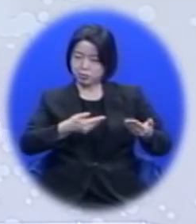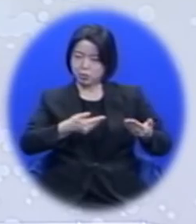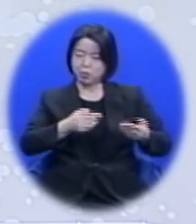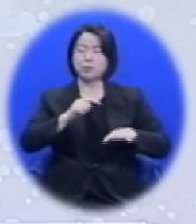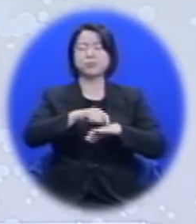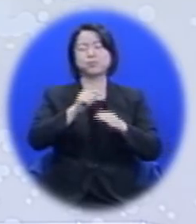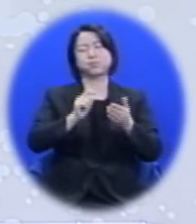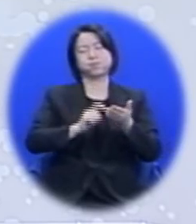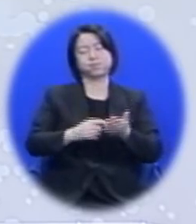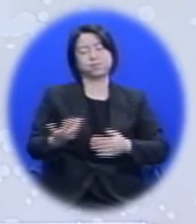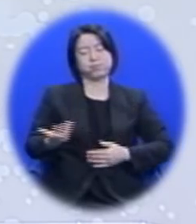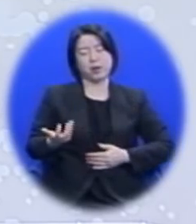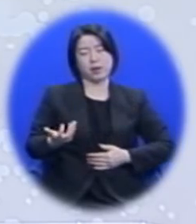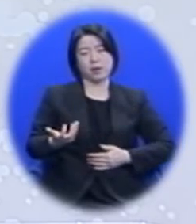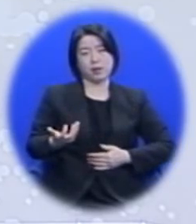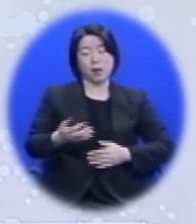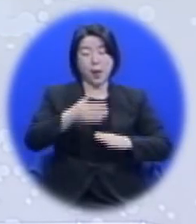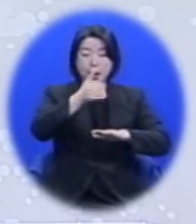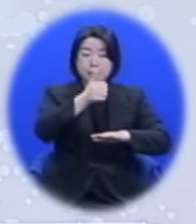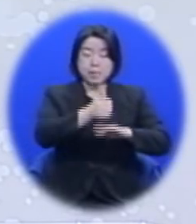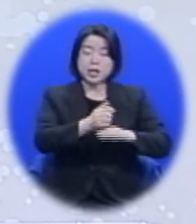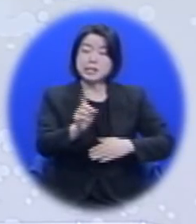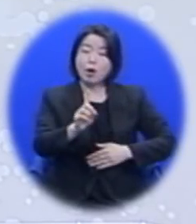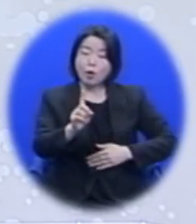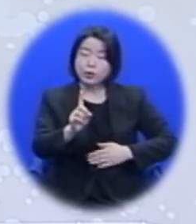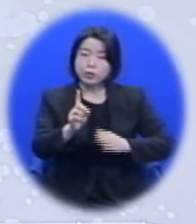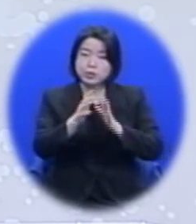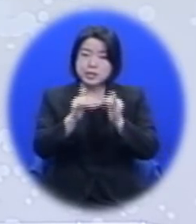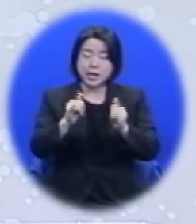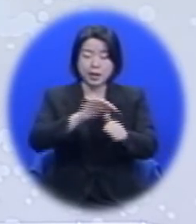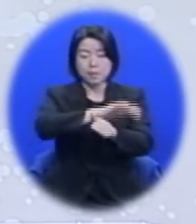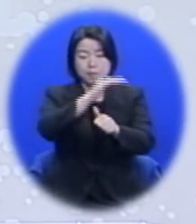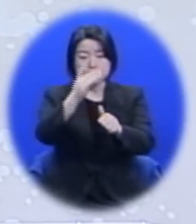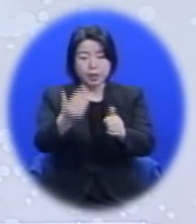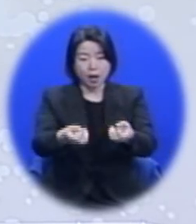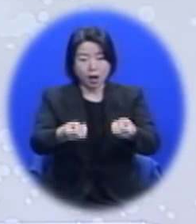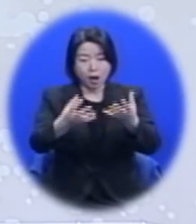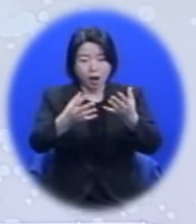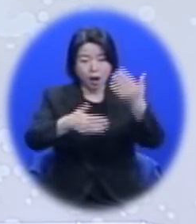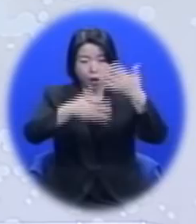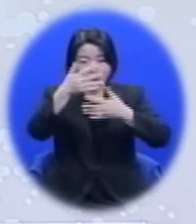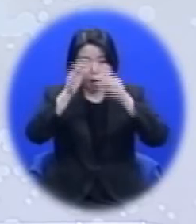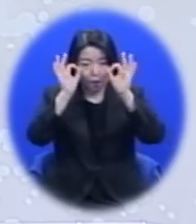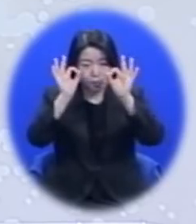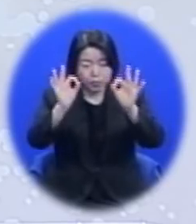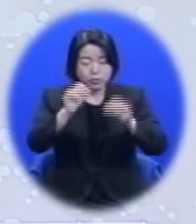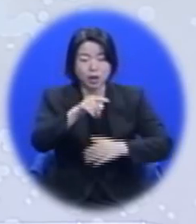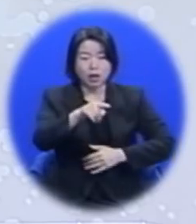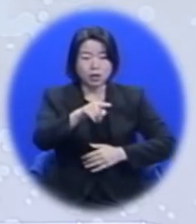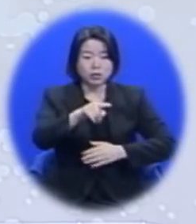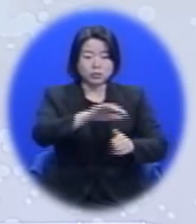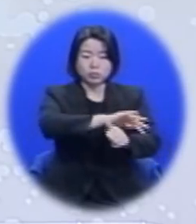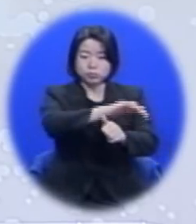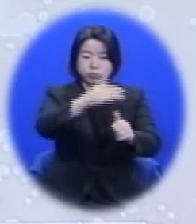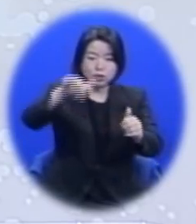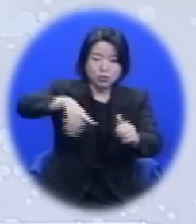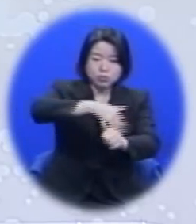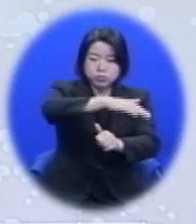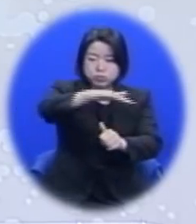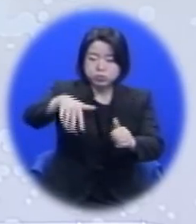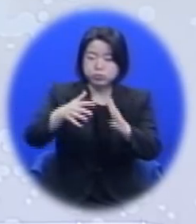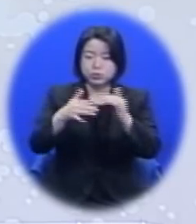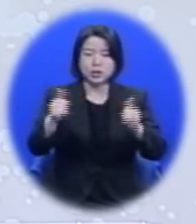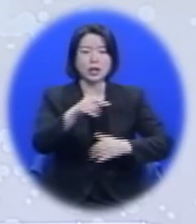무너집니다. 마지막에 그가 어느 한 사람의 장례식 장면을 보는데, 그 묘지에 둘러싸인 사람들이 다